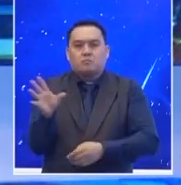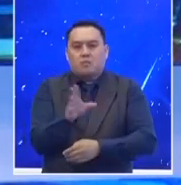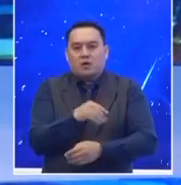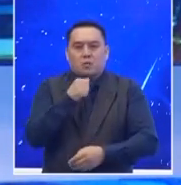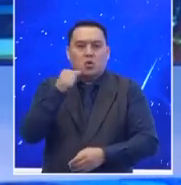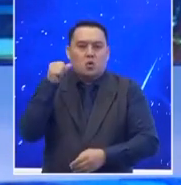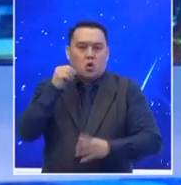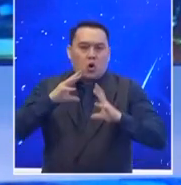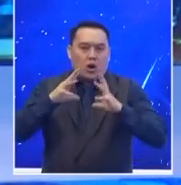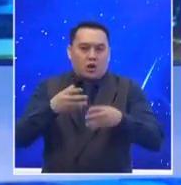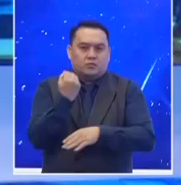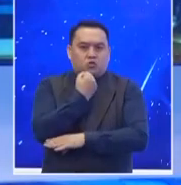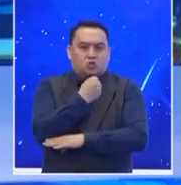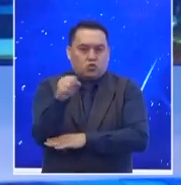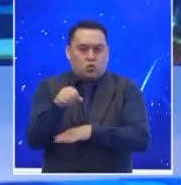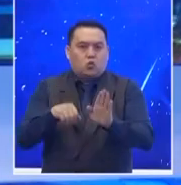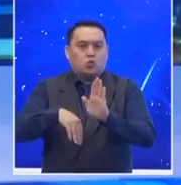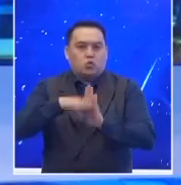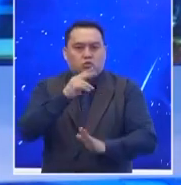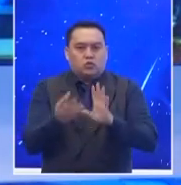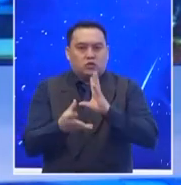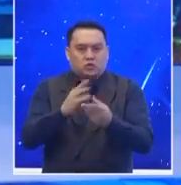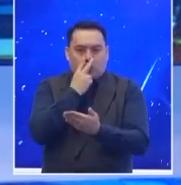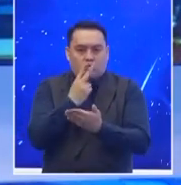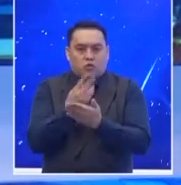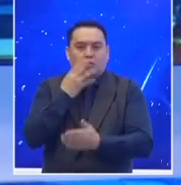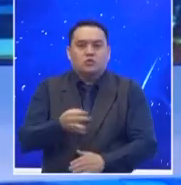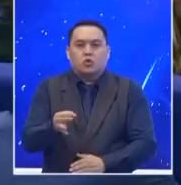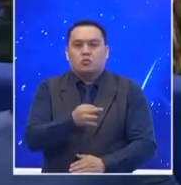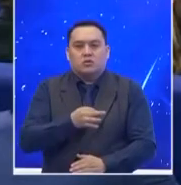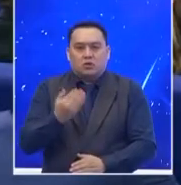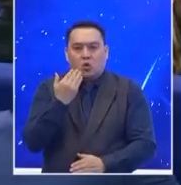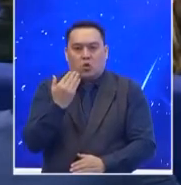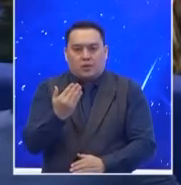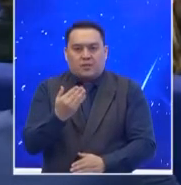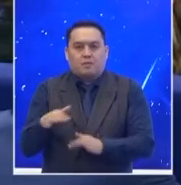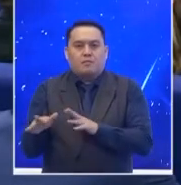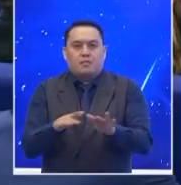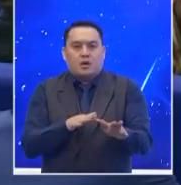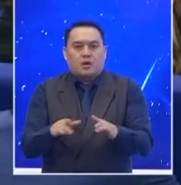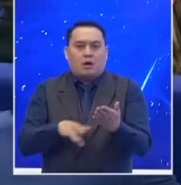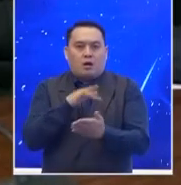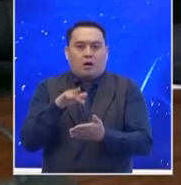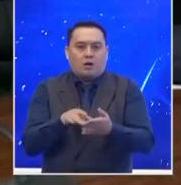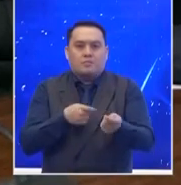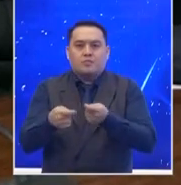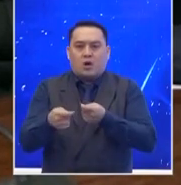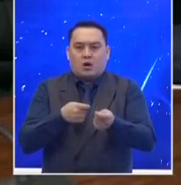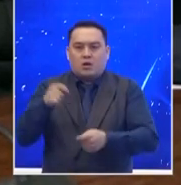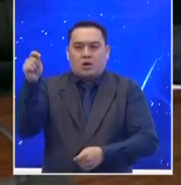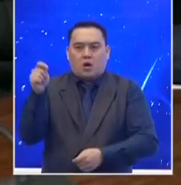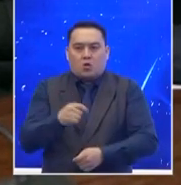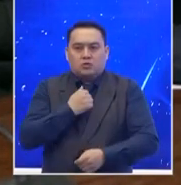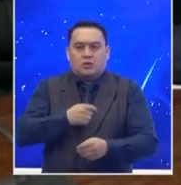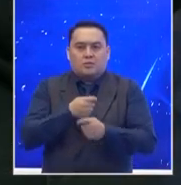былтыр әлемдік аренада топ жарып, үздік нәтиже көрсеткен Алматы облысының тумалары. Мерекелік жиын барысында қала басшысы келген қонақтарды